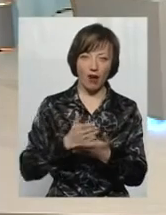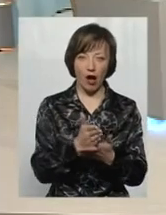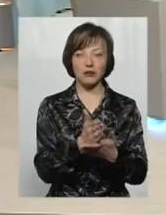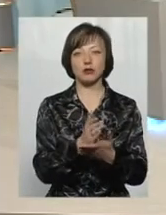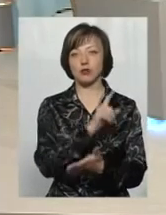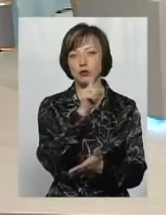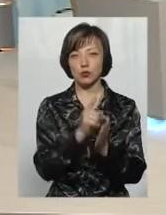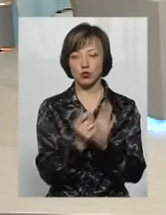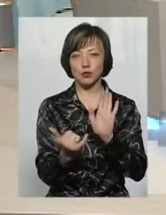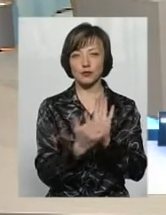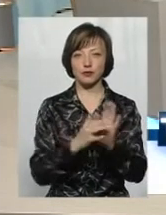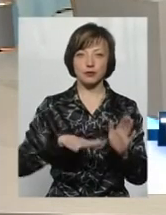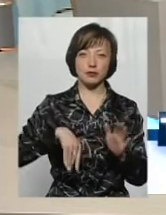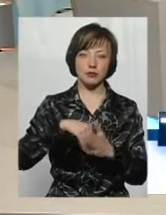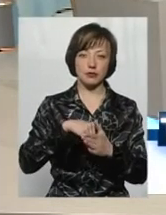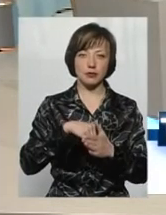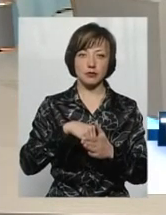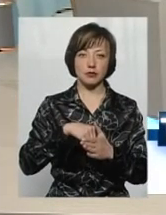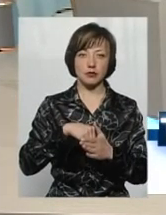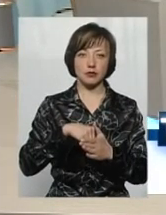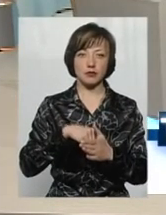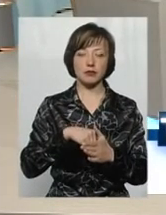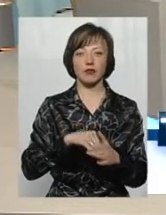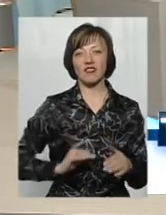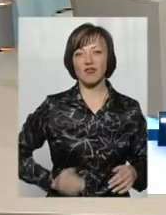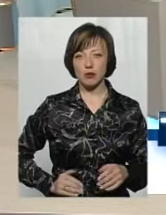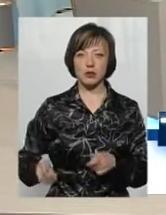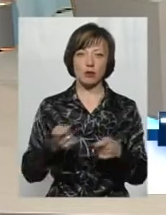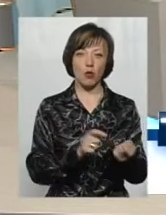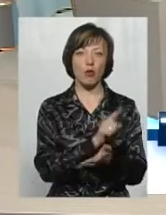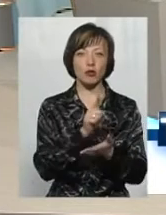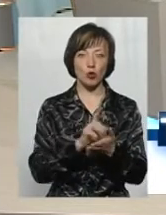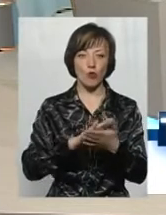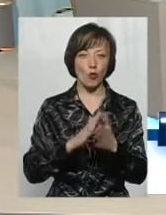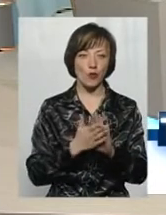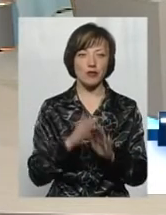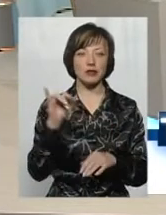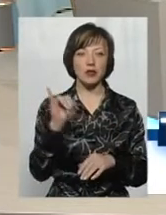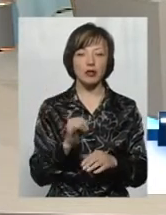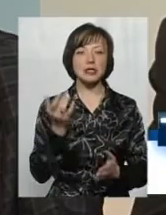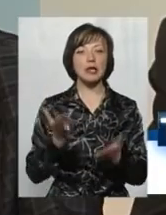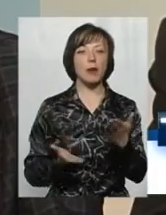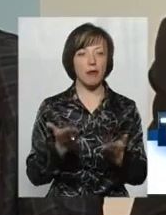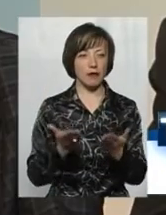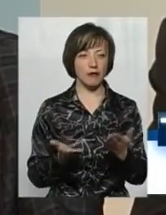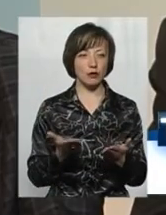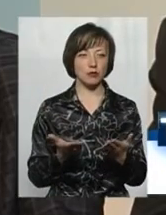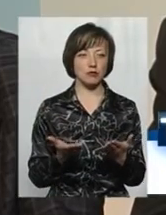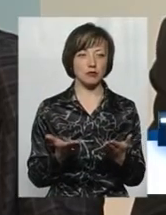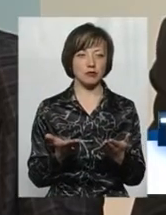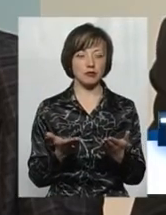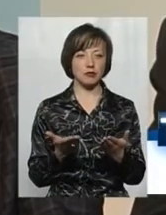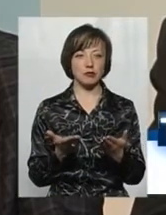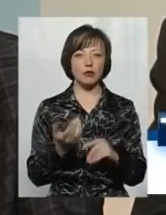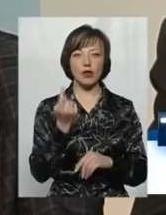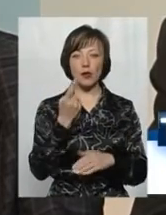ставитися за рахунок перевізників, це буде обов'язкова умова. Ну і, напевно, на